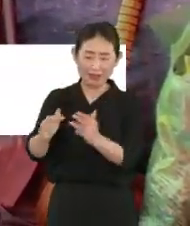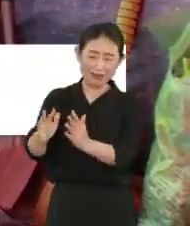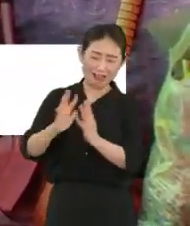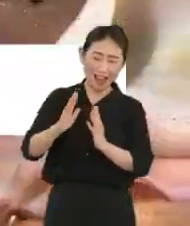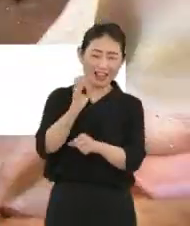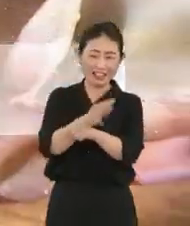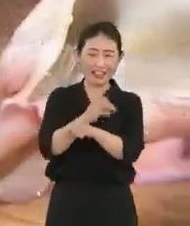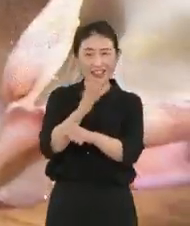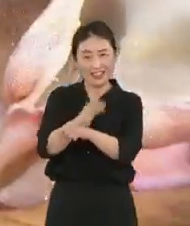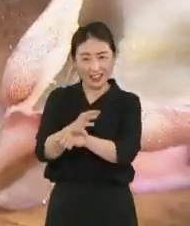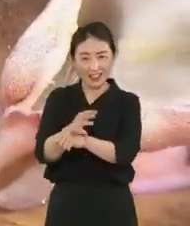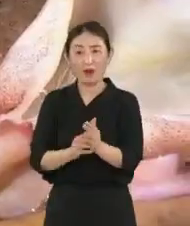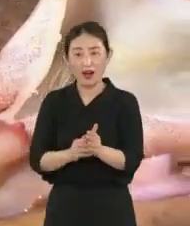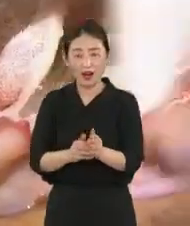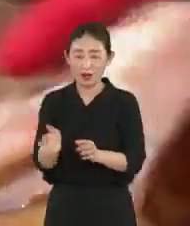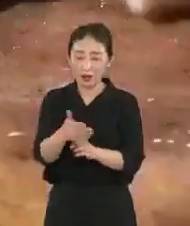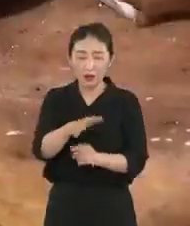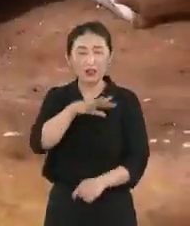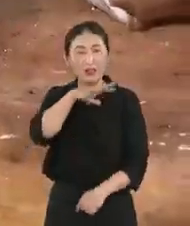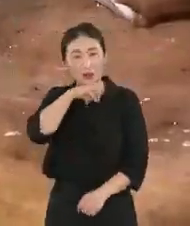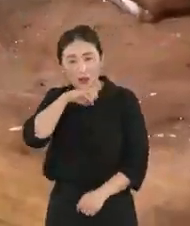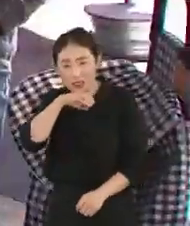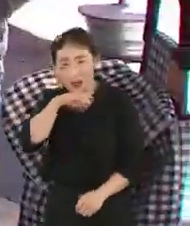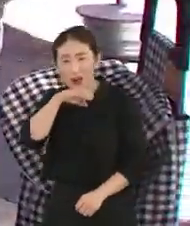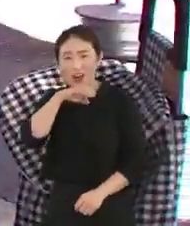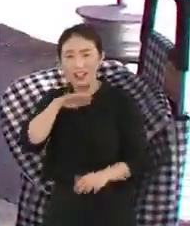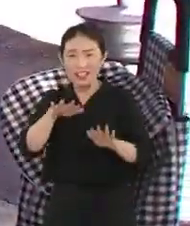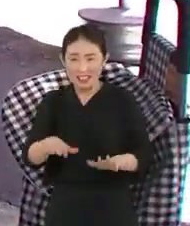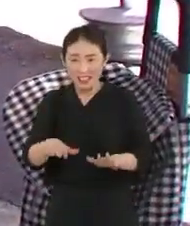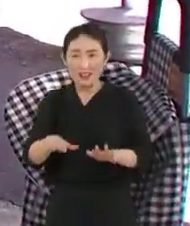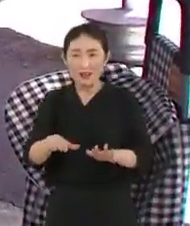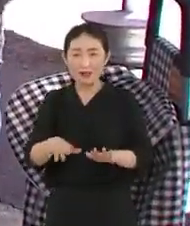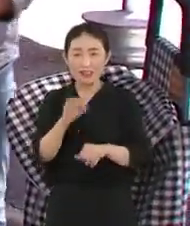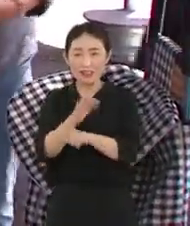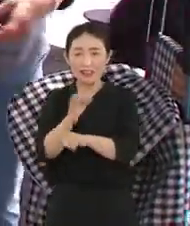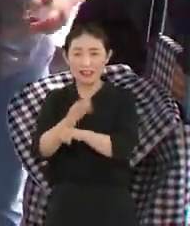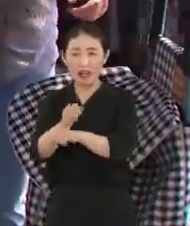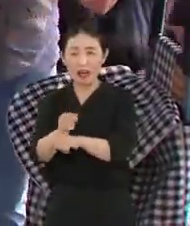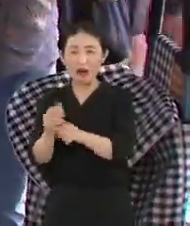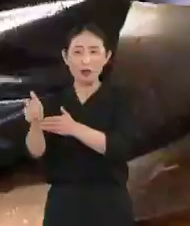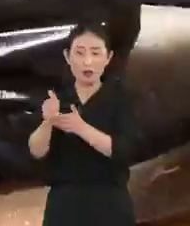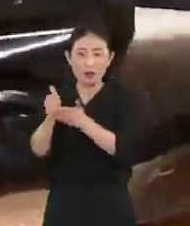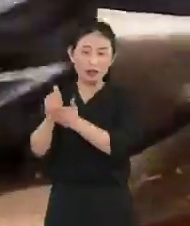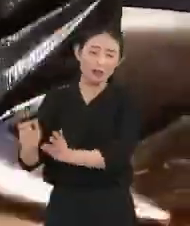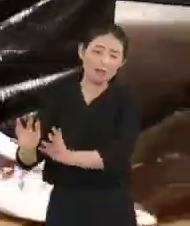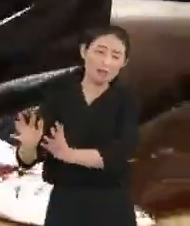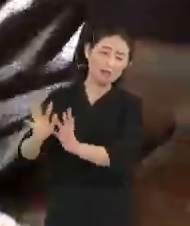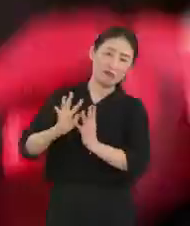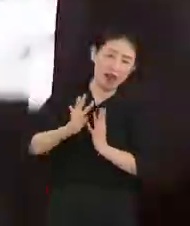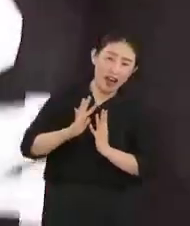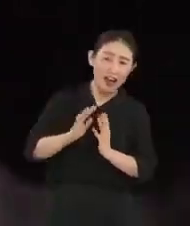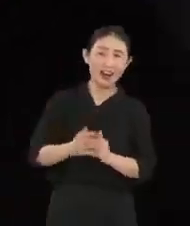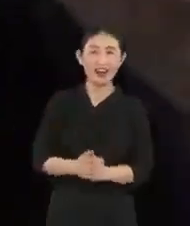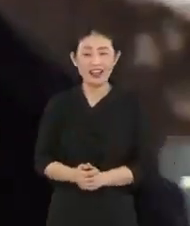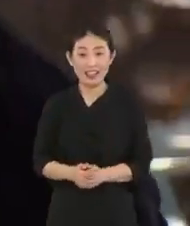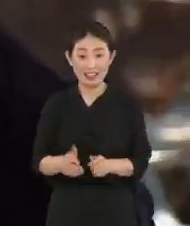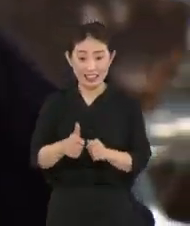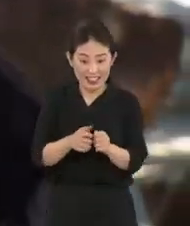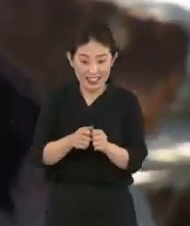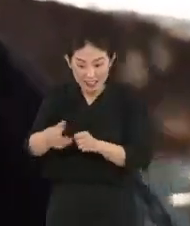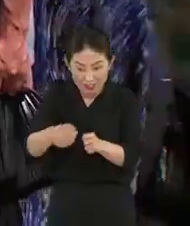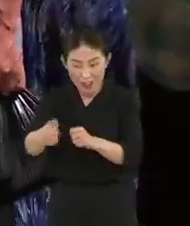가셨어요 조기 람 오징어 며 막바지 추석 음식을 준비하는 손님들의 발걸음이 이어지면서 계산을